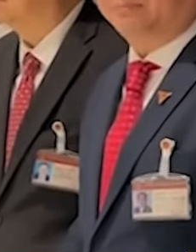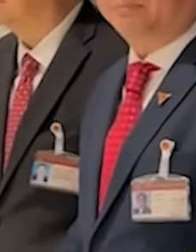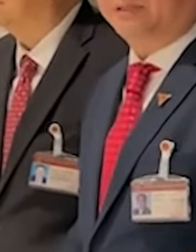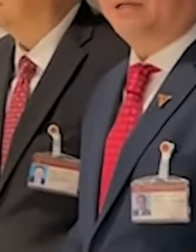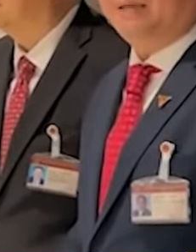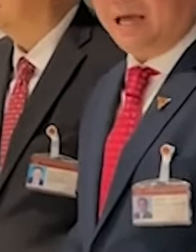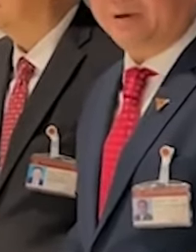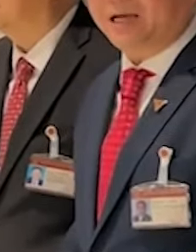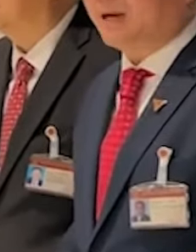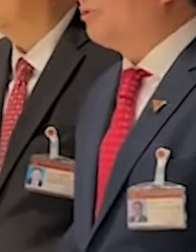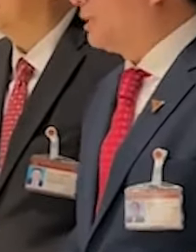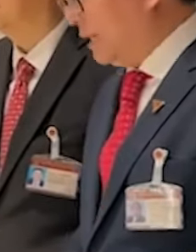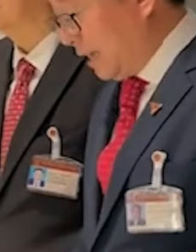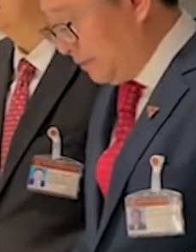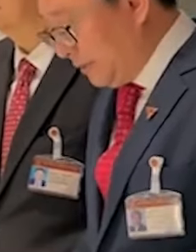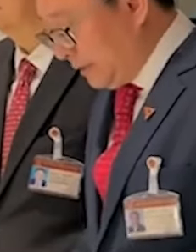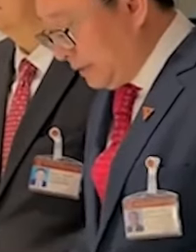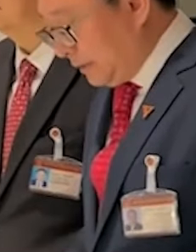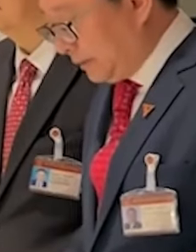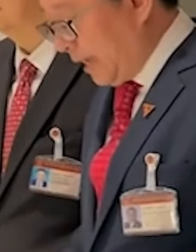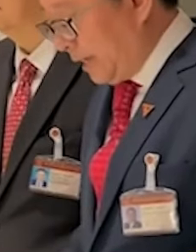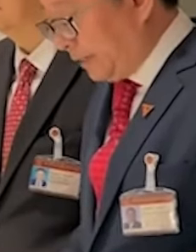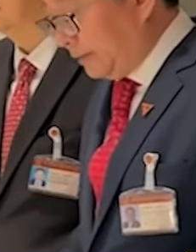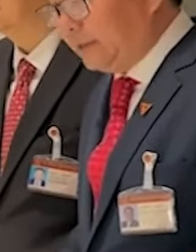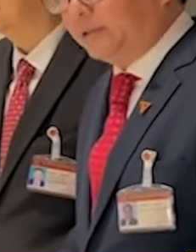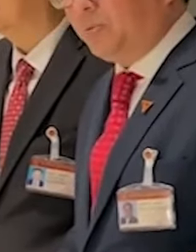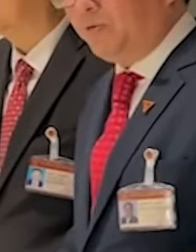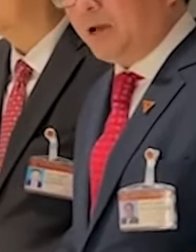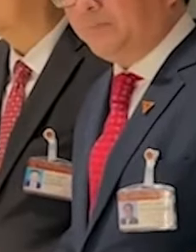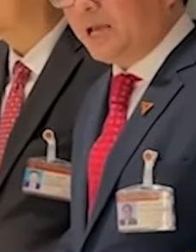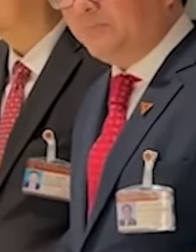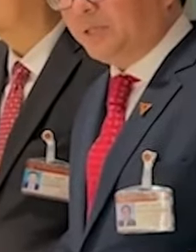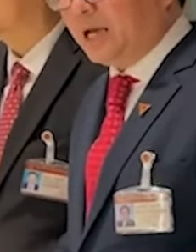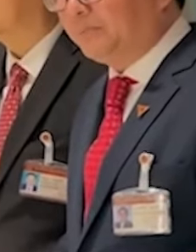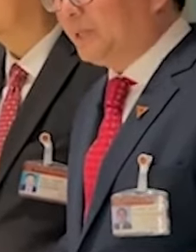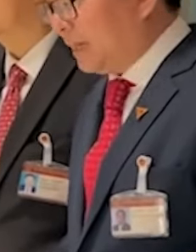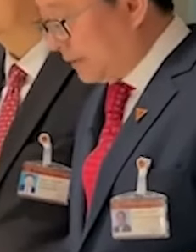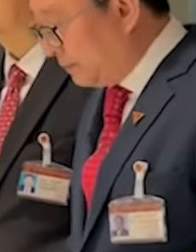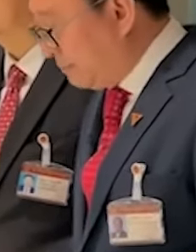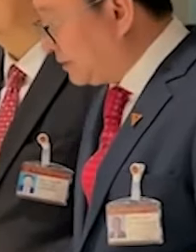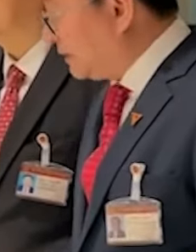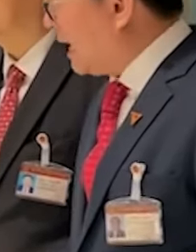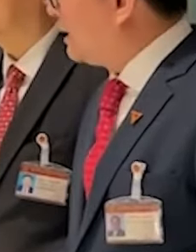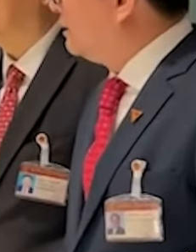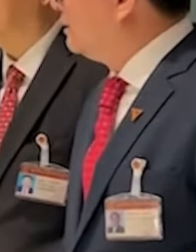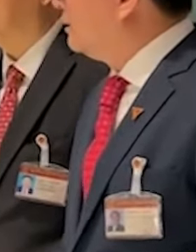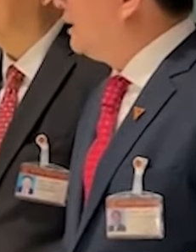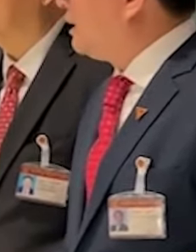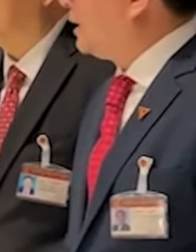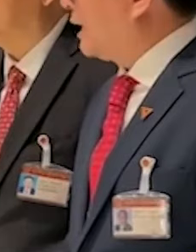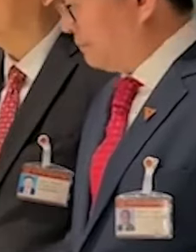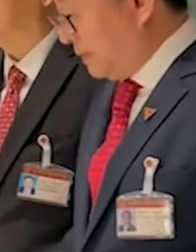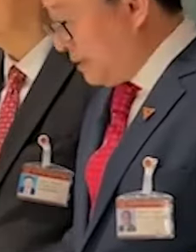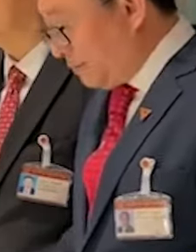เกือบครึ่งปีแล้วนะครับราว6เดือนแล้วแต่ก็พบว่าไม่ได้มีการปฏิบัติตามคำมั่นสัญญา